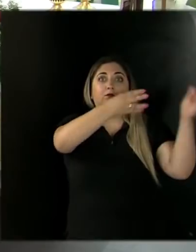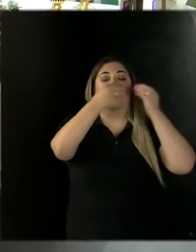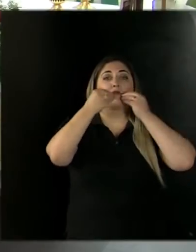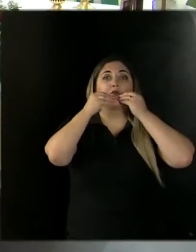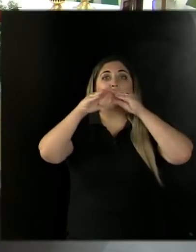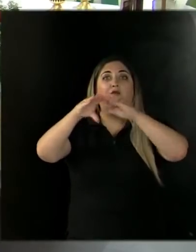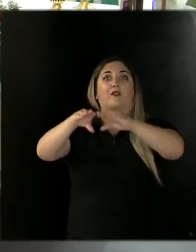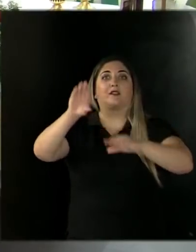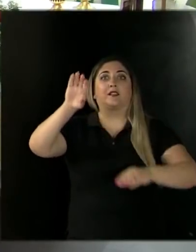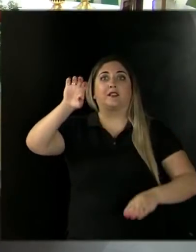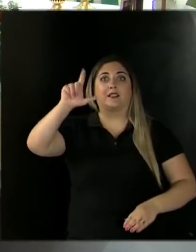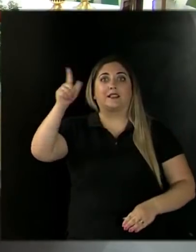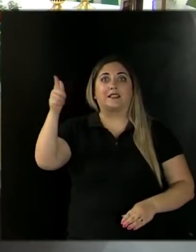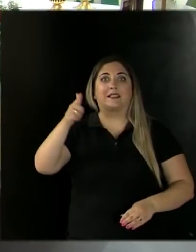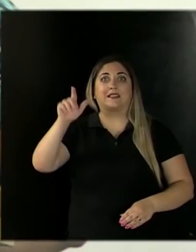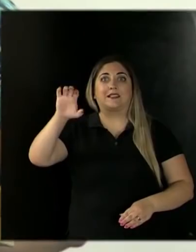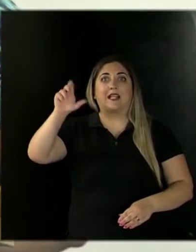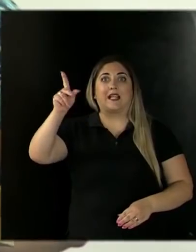tal-Profeta Eżekjel.